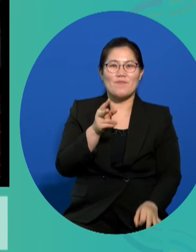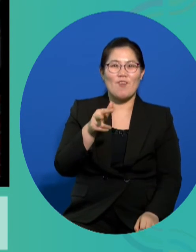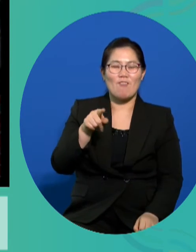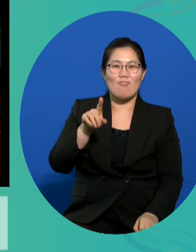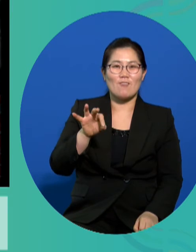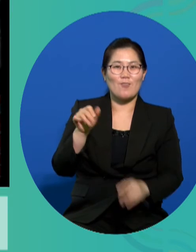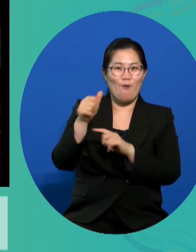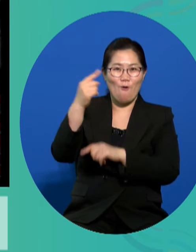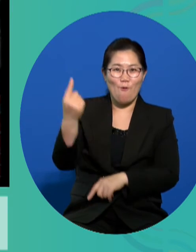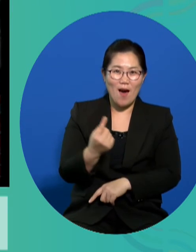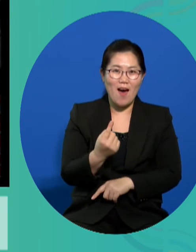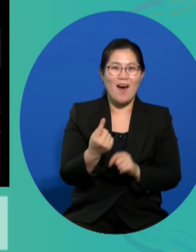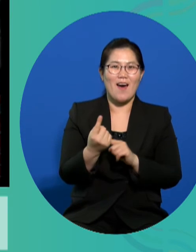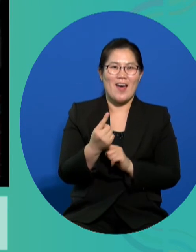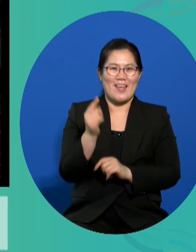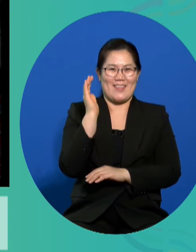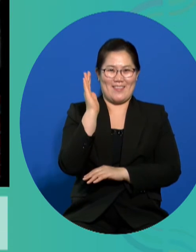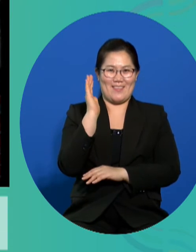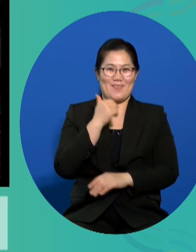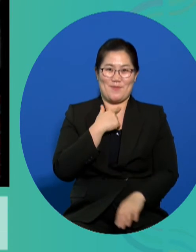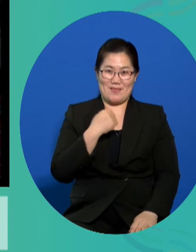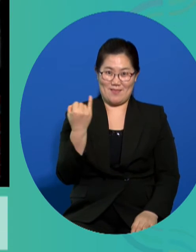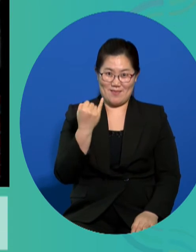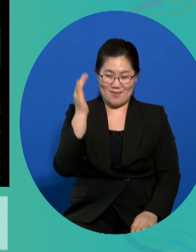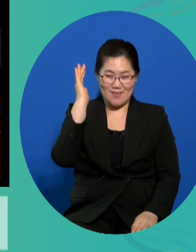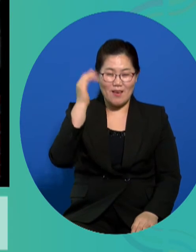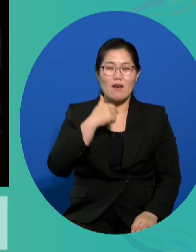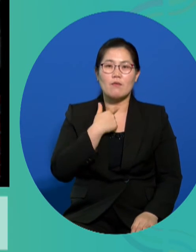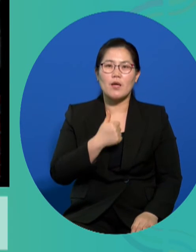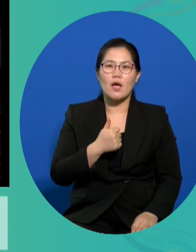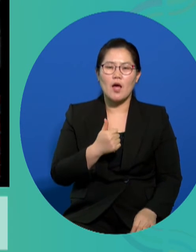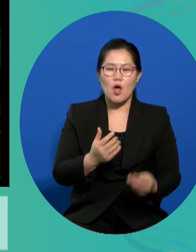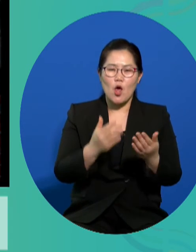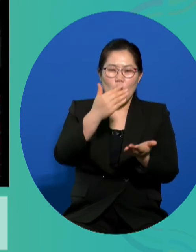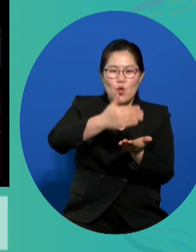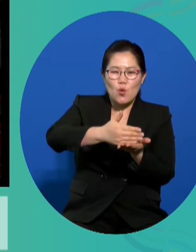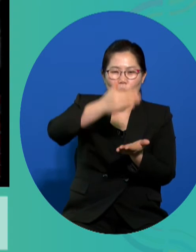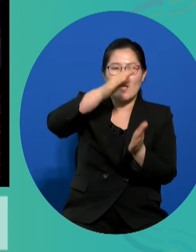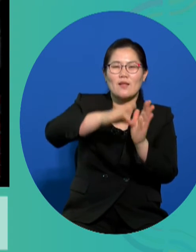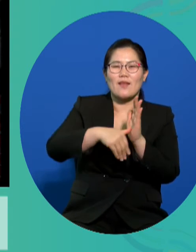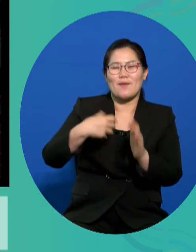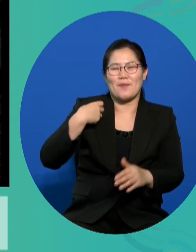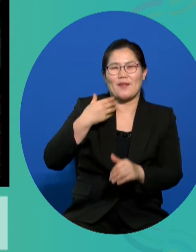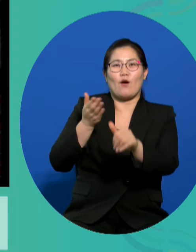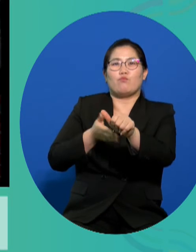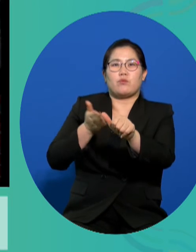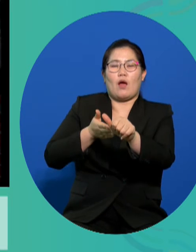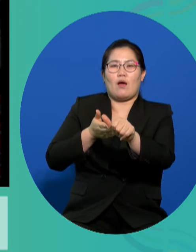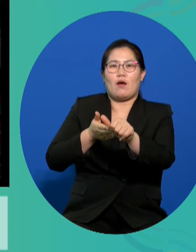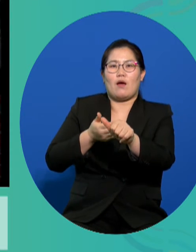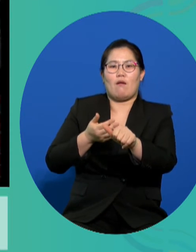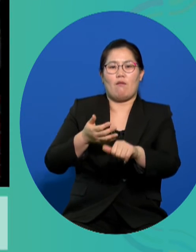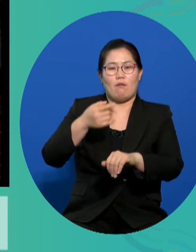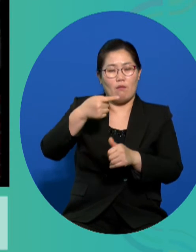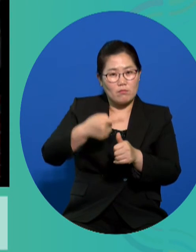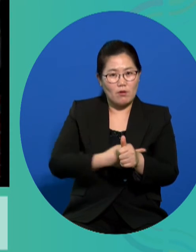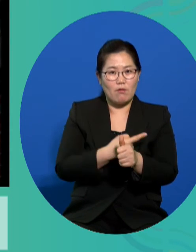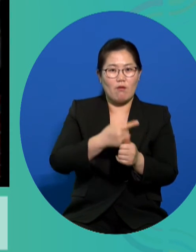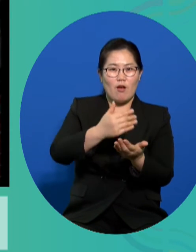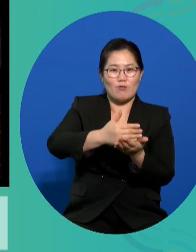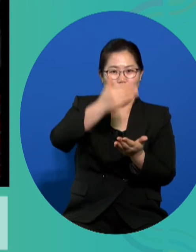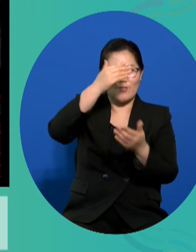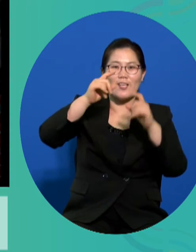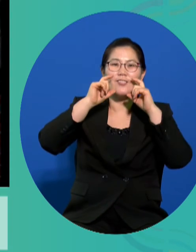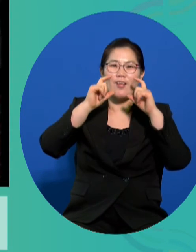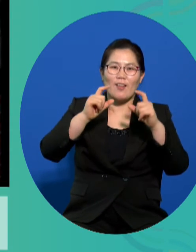주십시오 이렇게 이야기했거든요. 물론 그게 이제 계속 와서 뭐 개인적으로는 뭐 종전선언이나 이런 측면까지 발전을